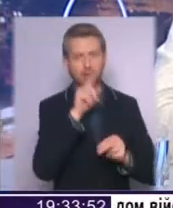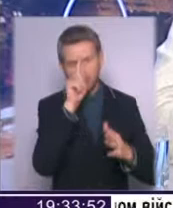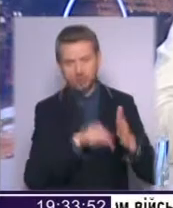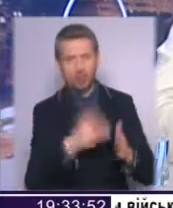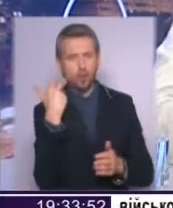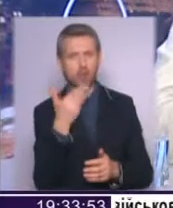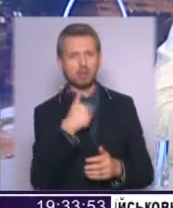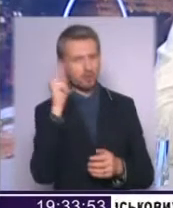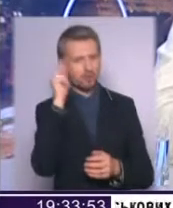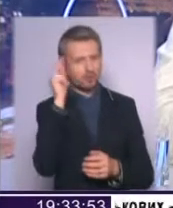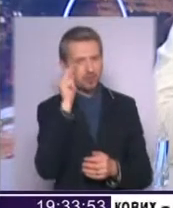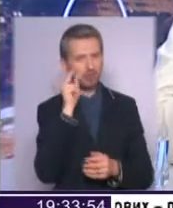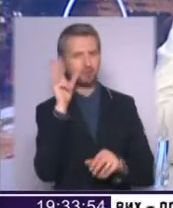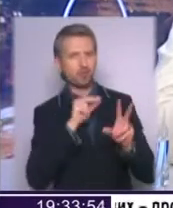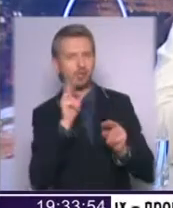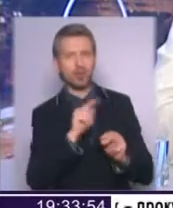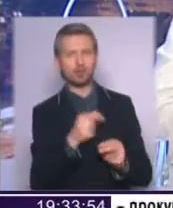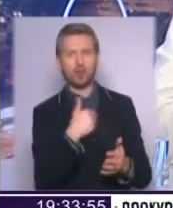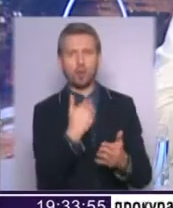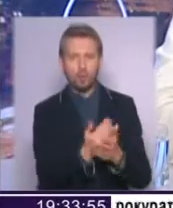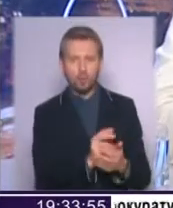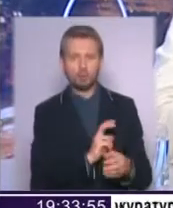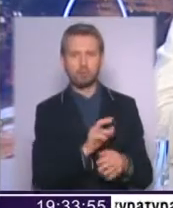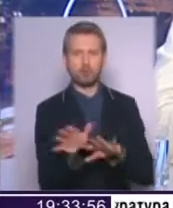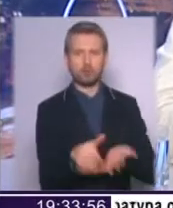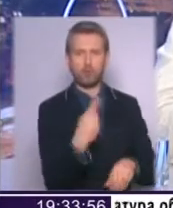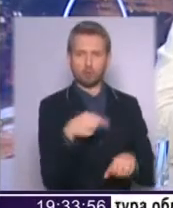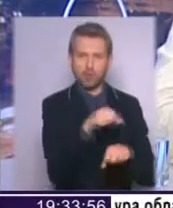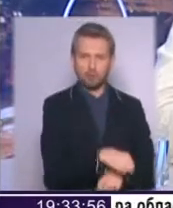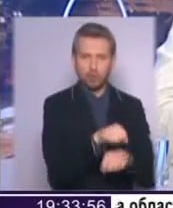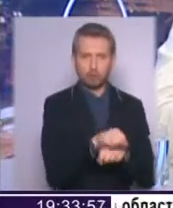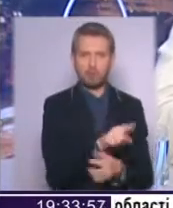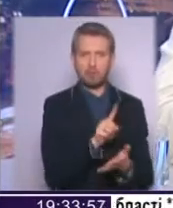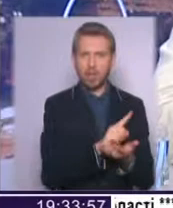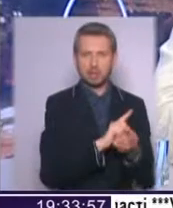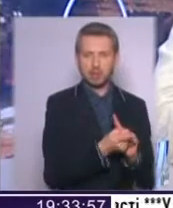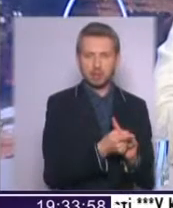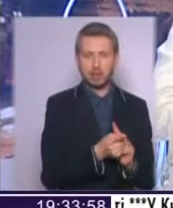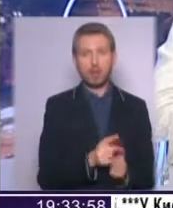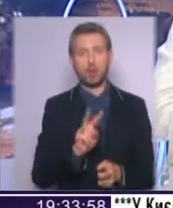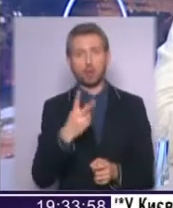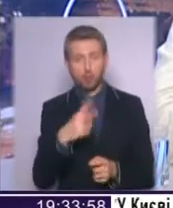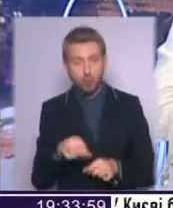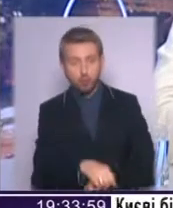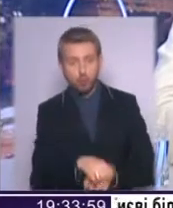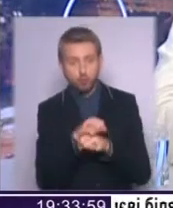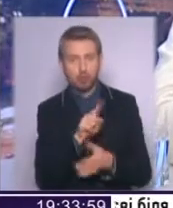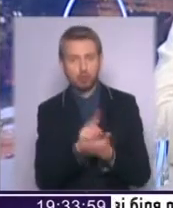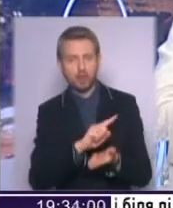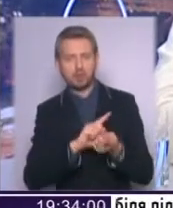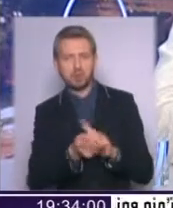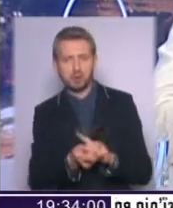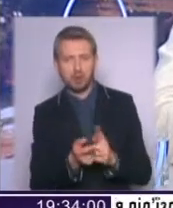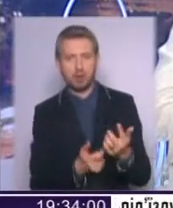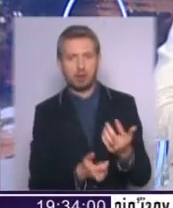вчили, точніше сподівалися, що от прийшла одна революція, щось має змінити, друга прийшла, щось має змінити, перешті одні йшли